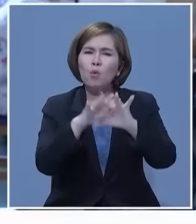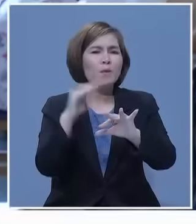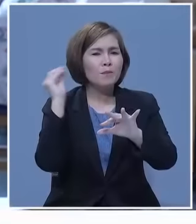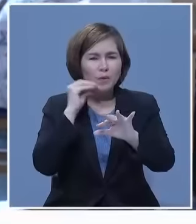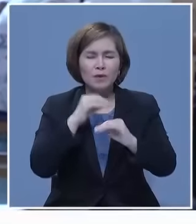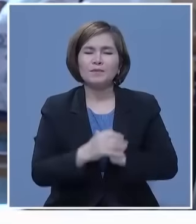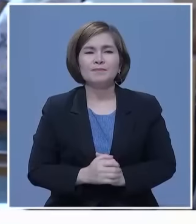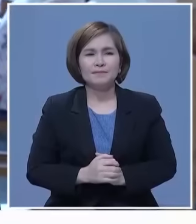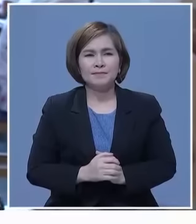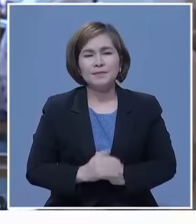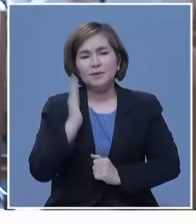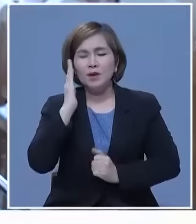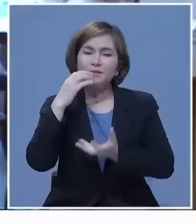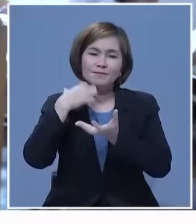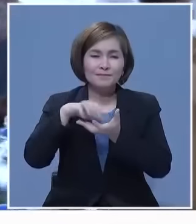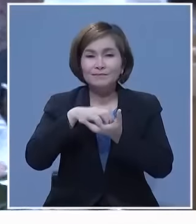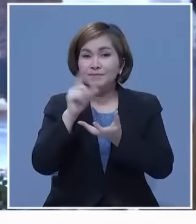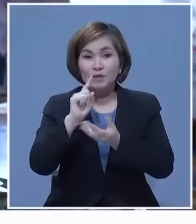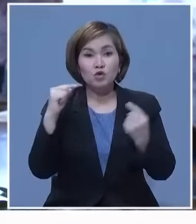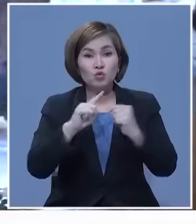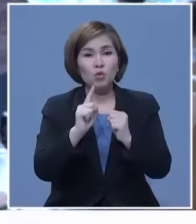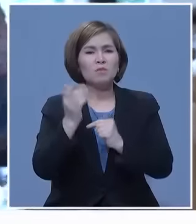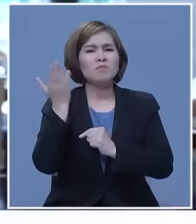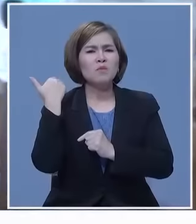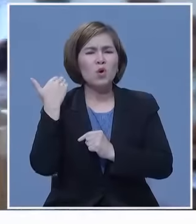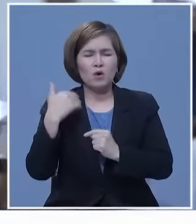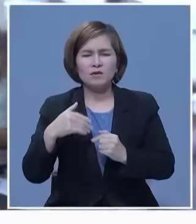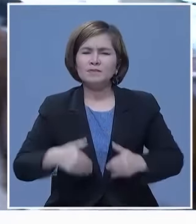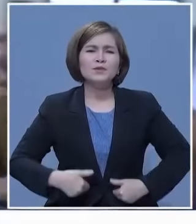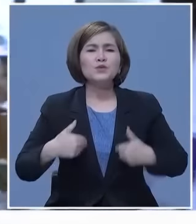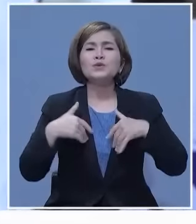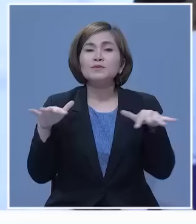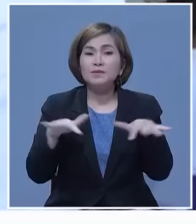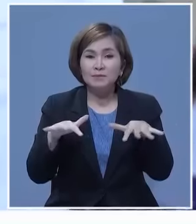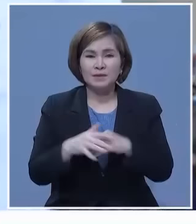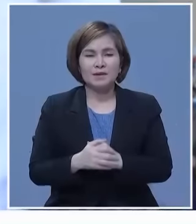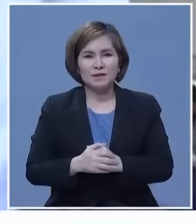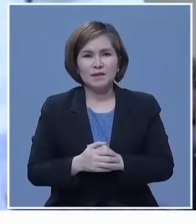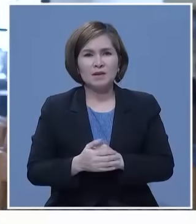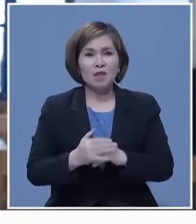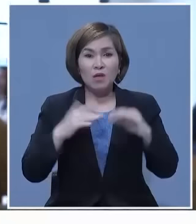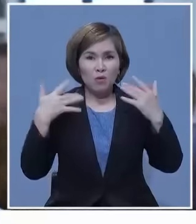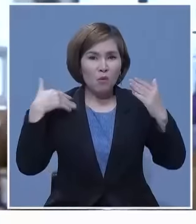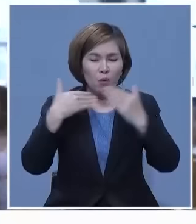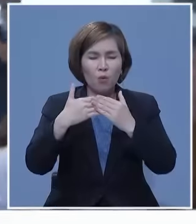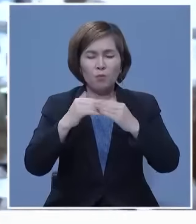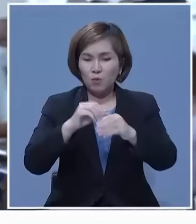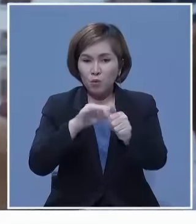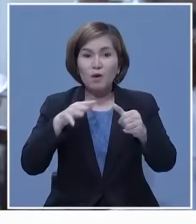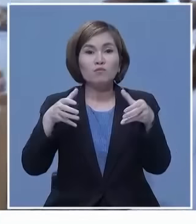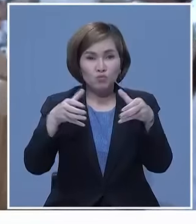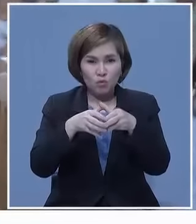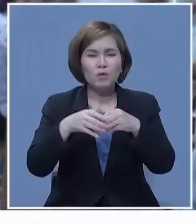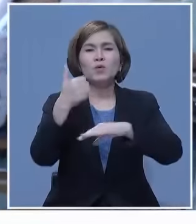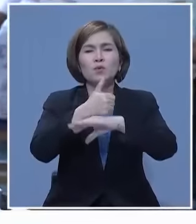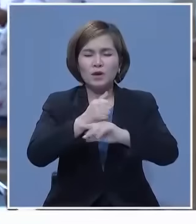มั้ยคือคุณวุฒิเองก็เคยพูดว่าตัวผมเนี่ยมาจากเด็กที่ไม่มีอะไรเลยนะเป็นถึงขั้นรัฐมนตรีก็เคยเป็นใช่มั้ยคือเป็นแกนนำเป็น